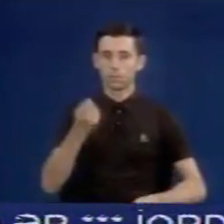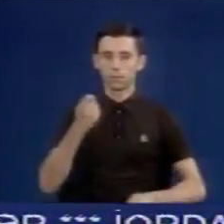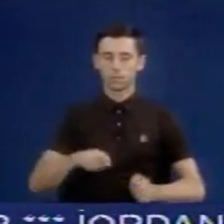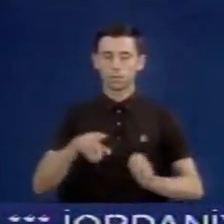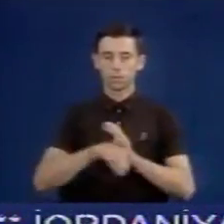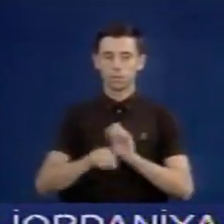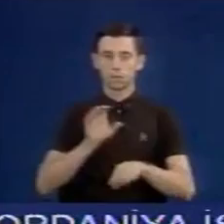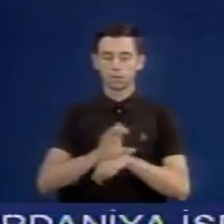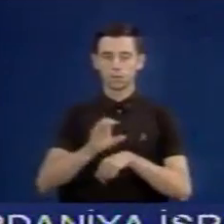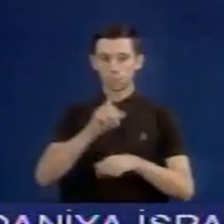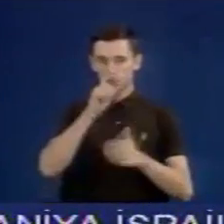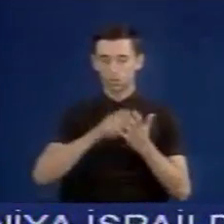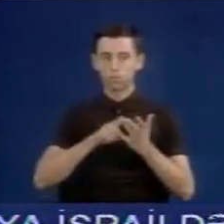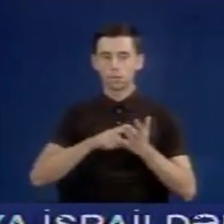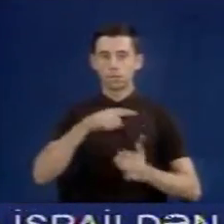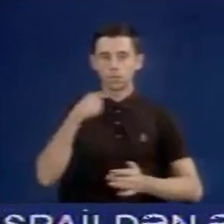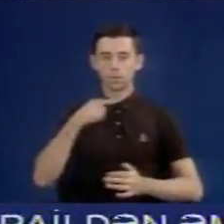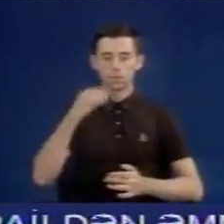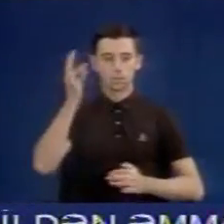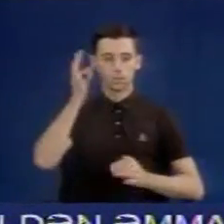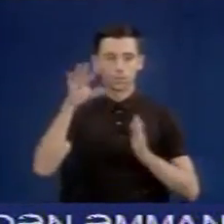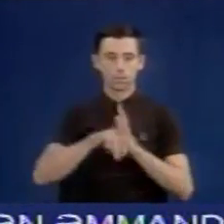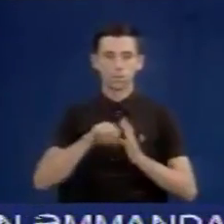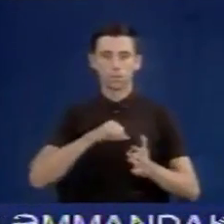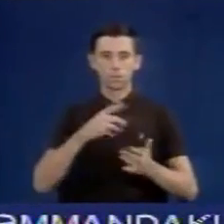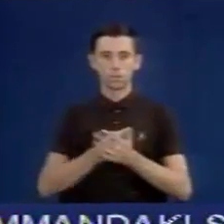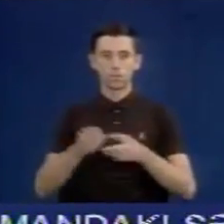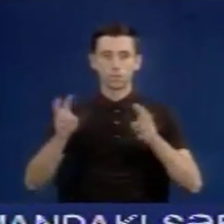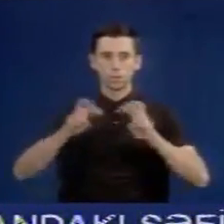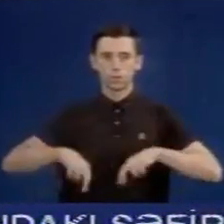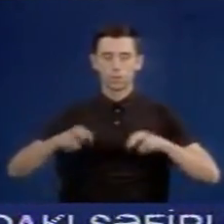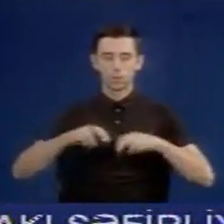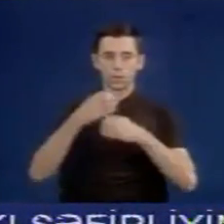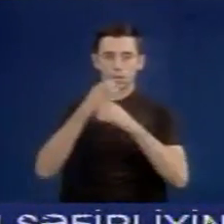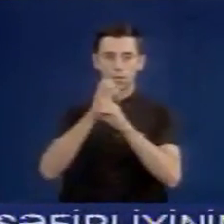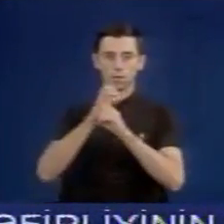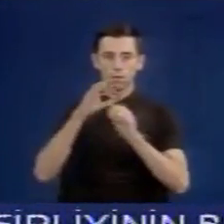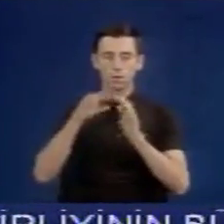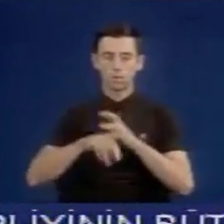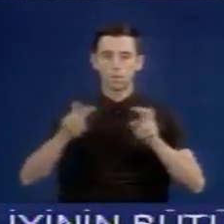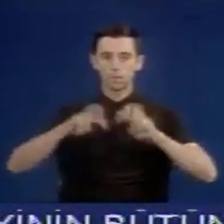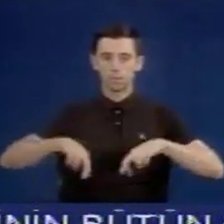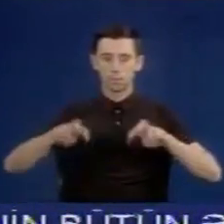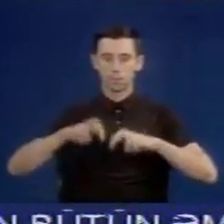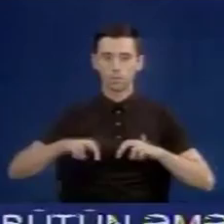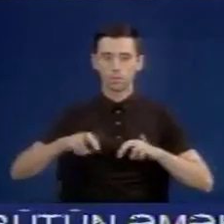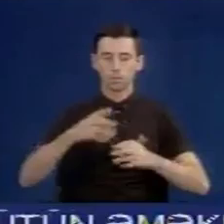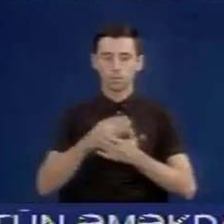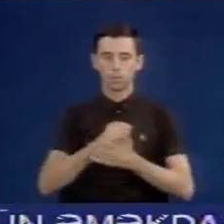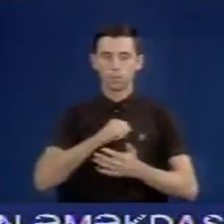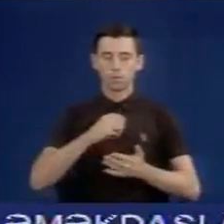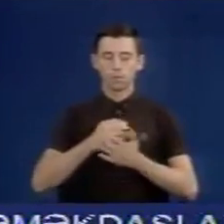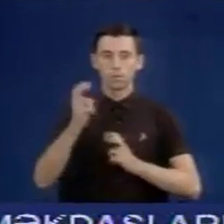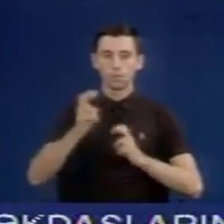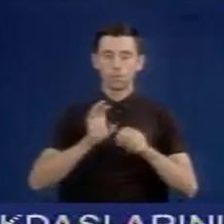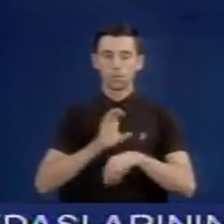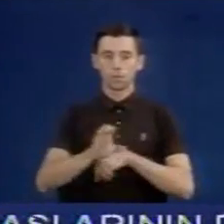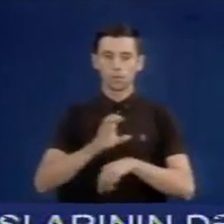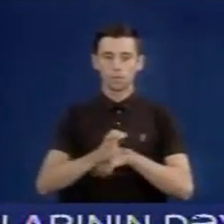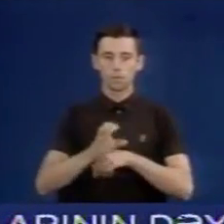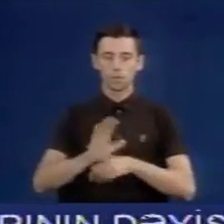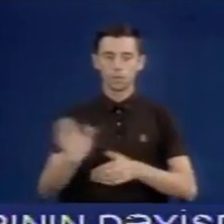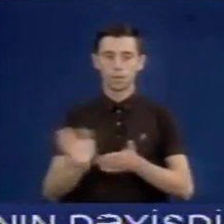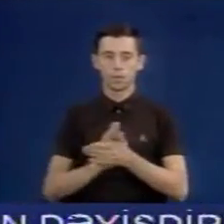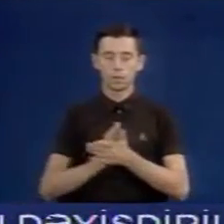İdxal olunan quş əti məhsulları isə Baytarlıq Nəzarəti Xidmətinin laboratoriyalarında yoxlanılır. Yerli fabriklərdə istifadə olunan